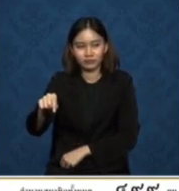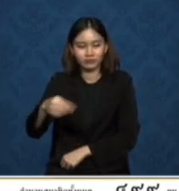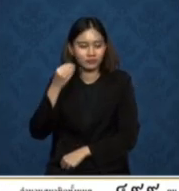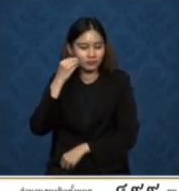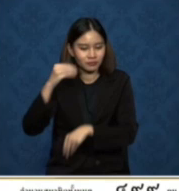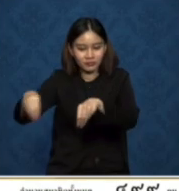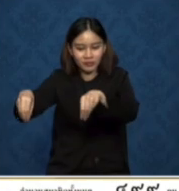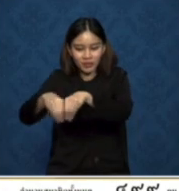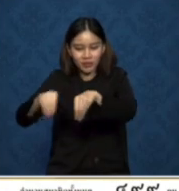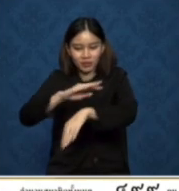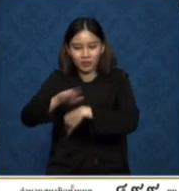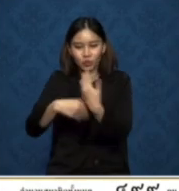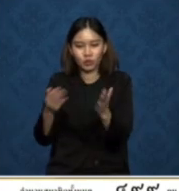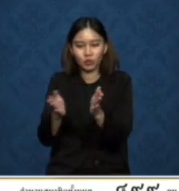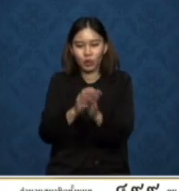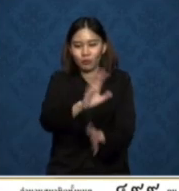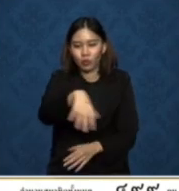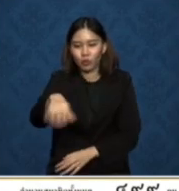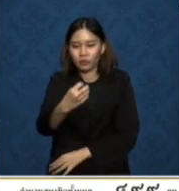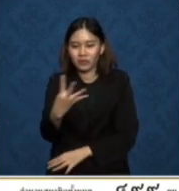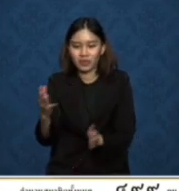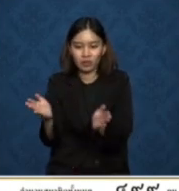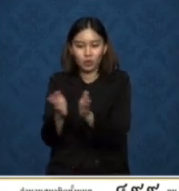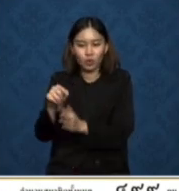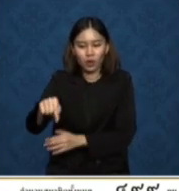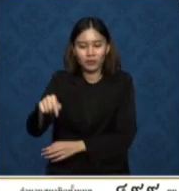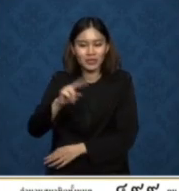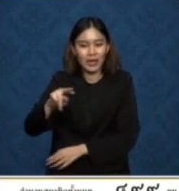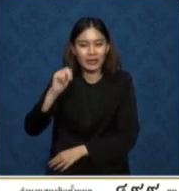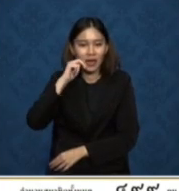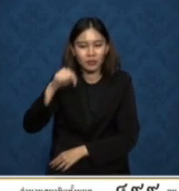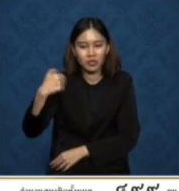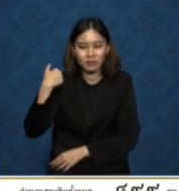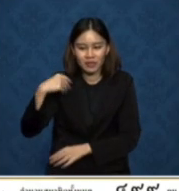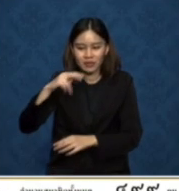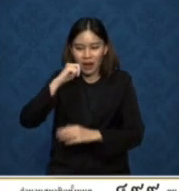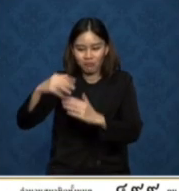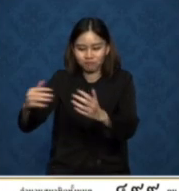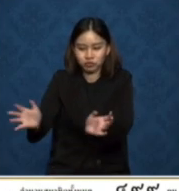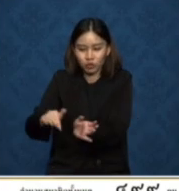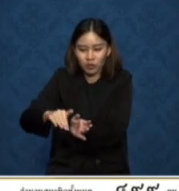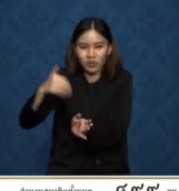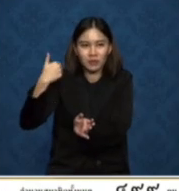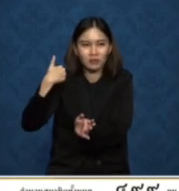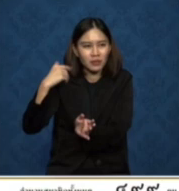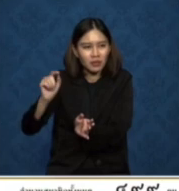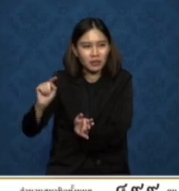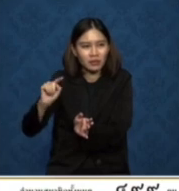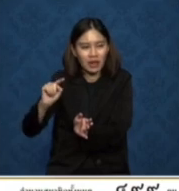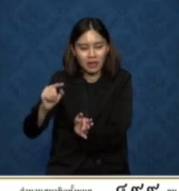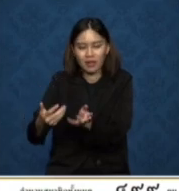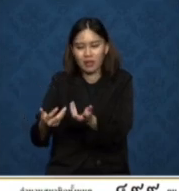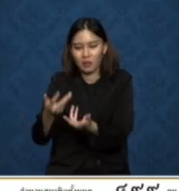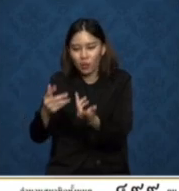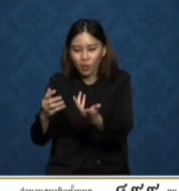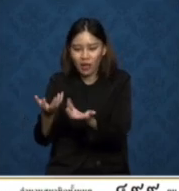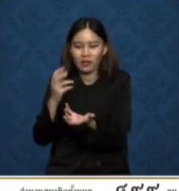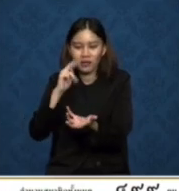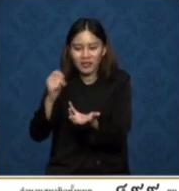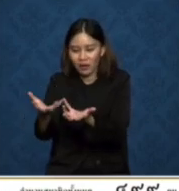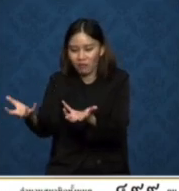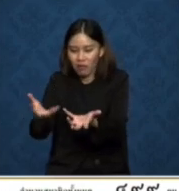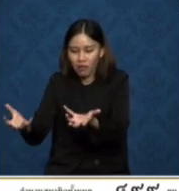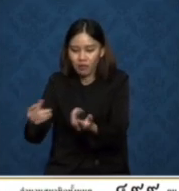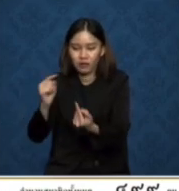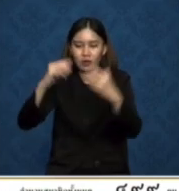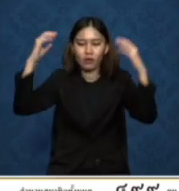เคียง รวมกประมาณ 4 หมู่บ้านใช้รวมกันมีรัษณะตื่นเกิน มีบnat หลังและ วัชภ Short จำนวนมากใ